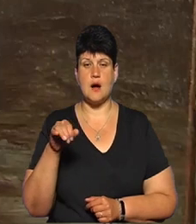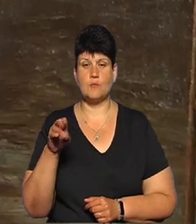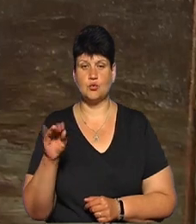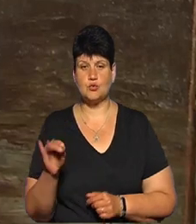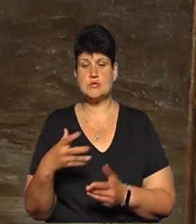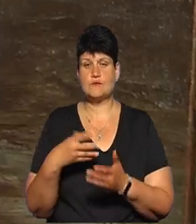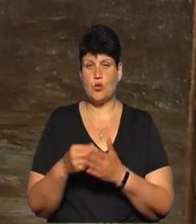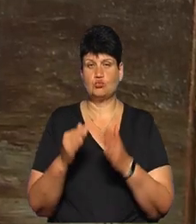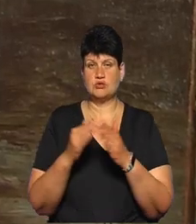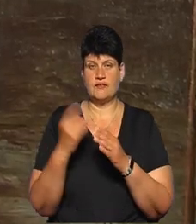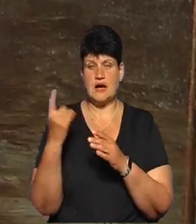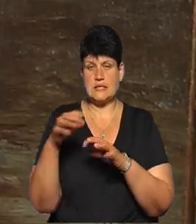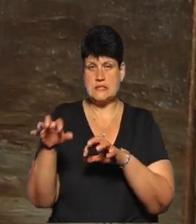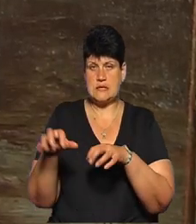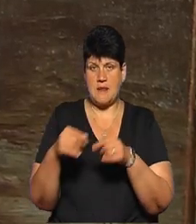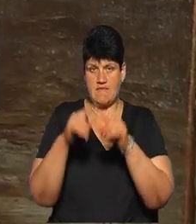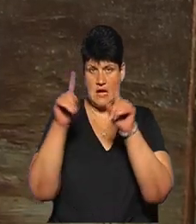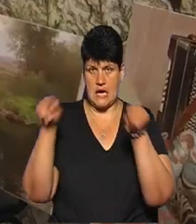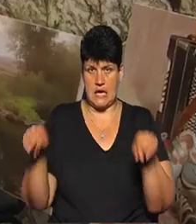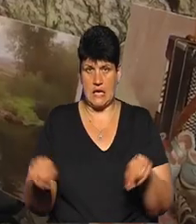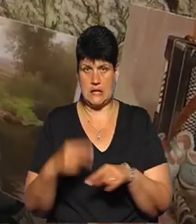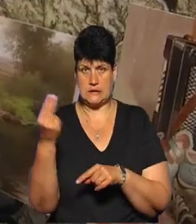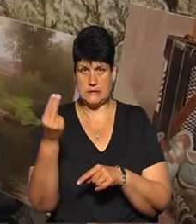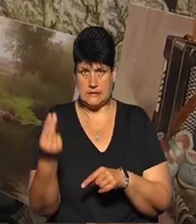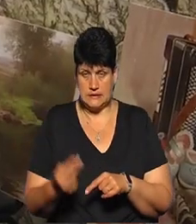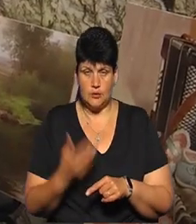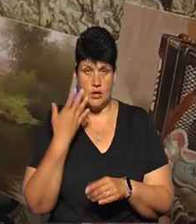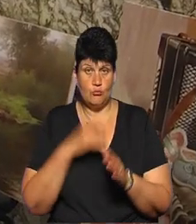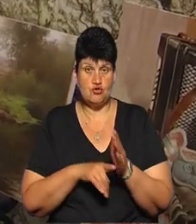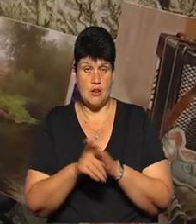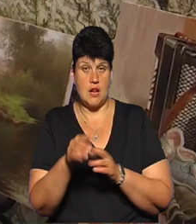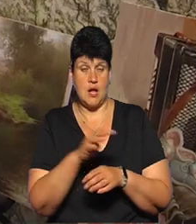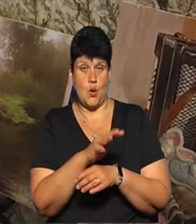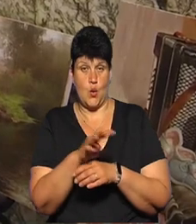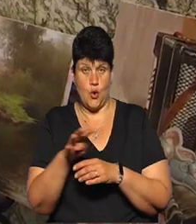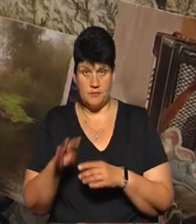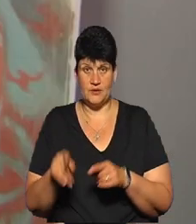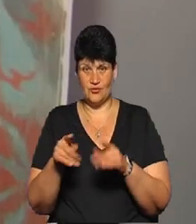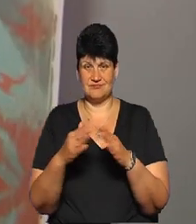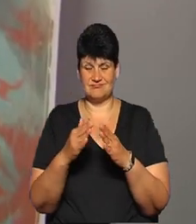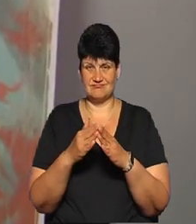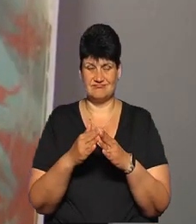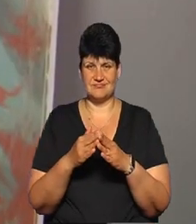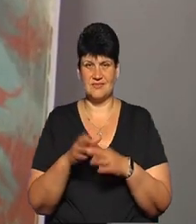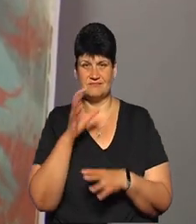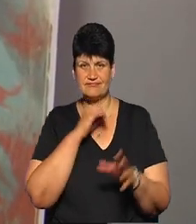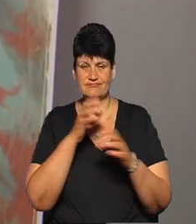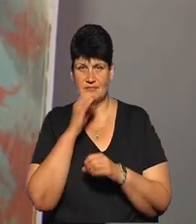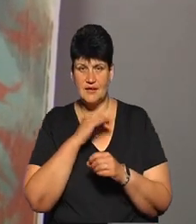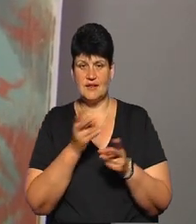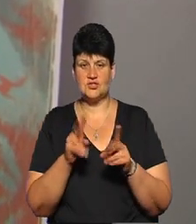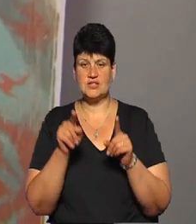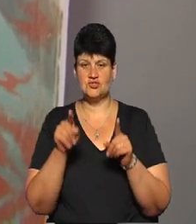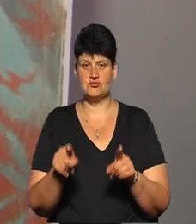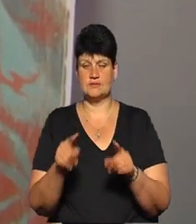забрати лише свої картини. Каже, коли почалися обстріли, його дім пограбували. Лишили тільки полотна. Він показує одну із картин, яку намалював